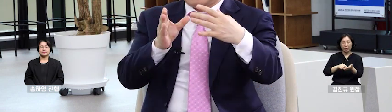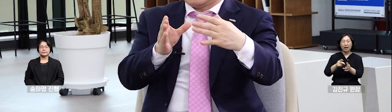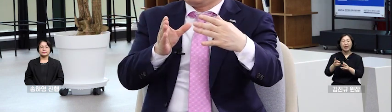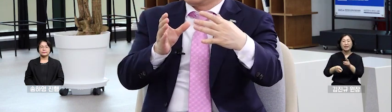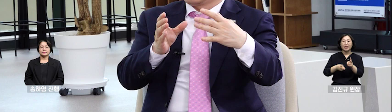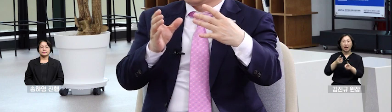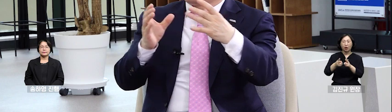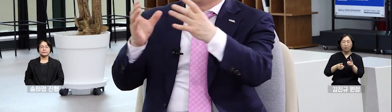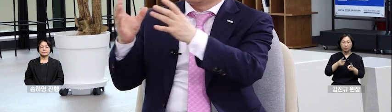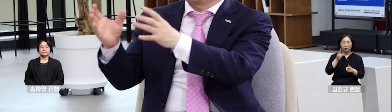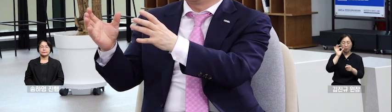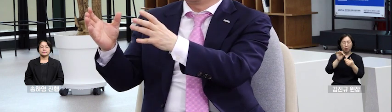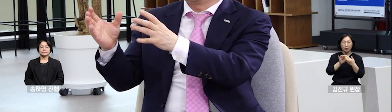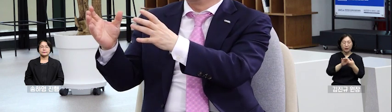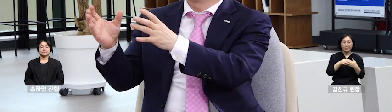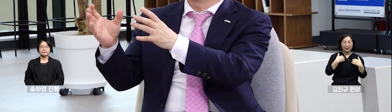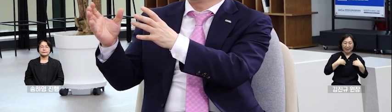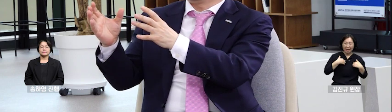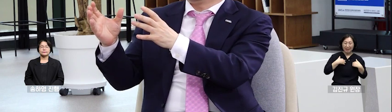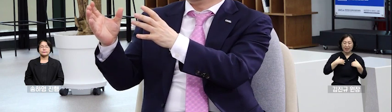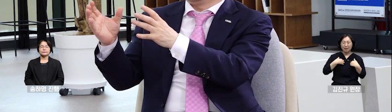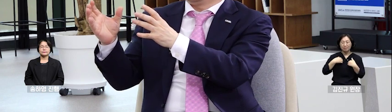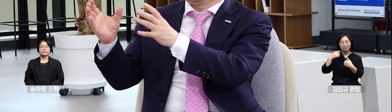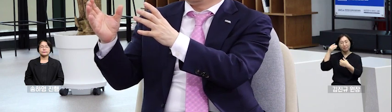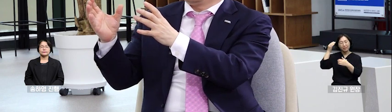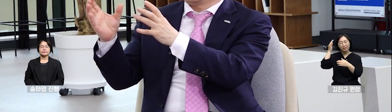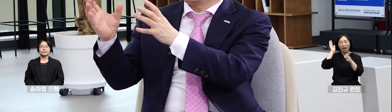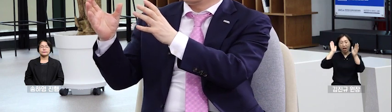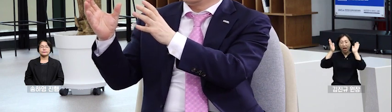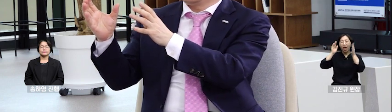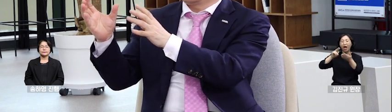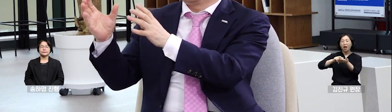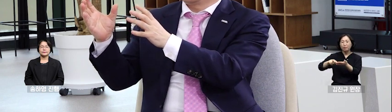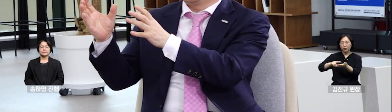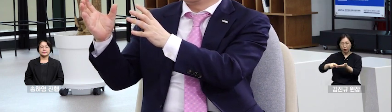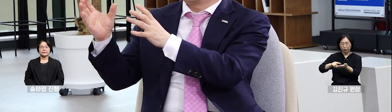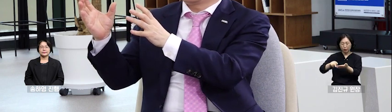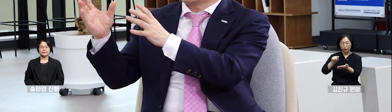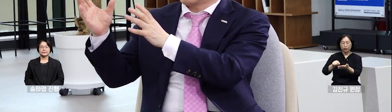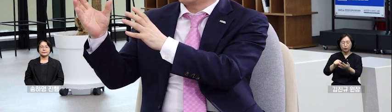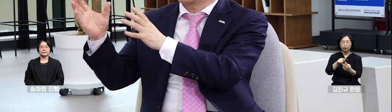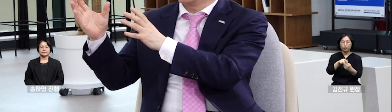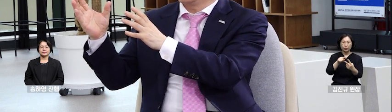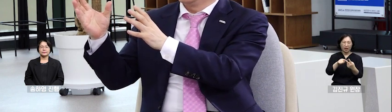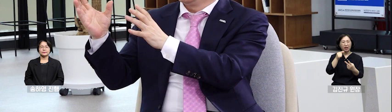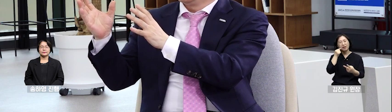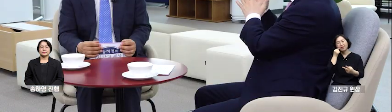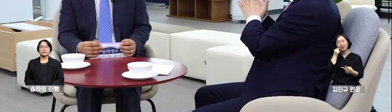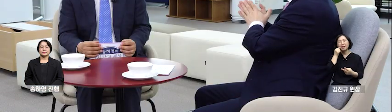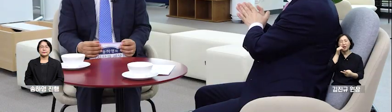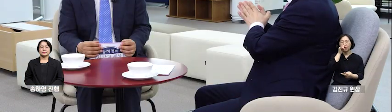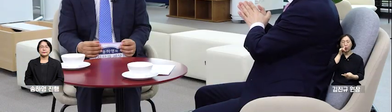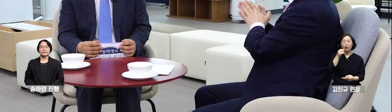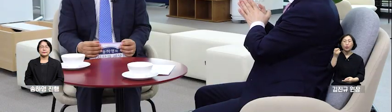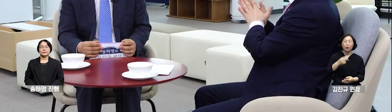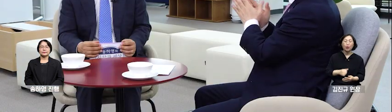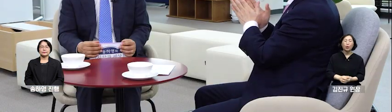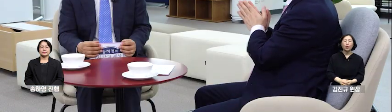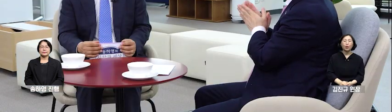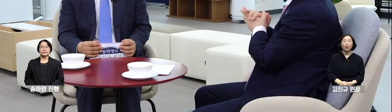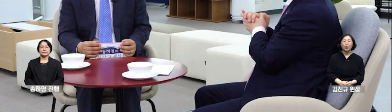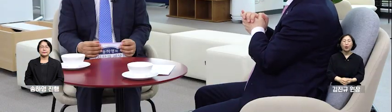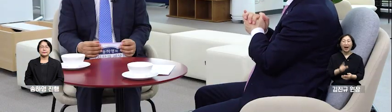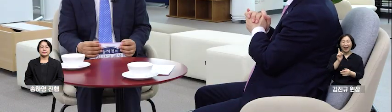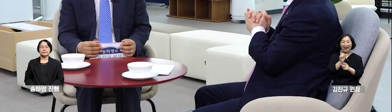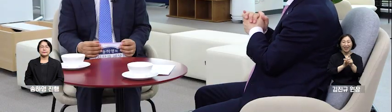게임 웹툰 이런 분야라 어 정 나게 돼 보면 각광을 받고 있고 또 하나가 사실은 박가영